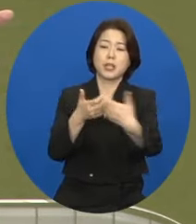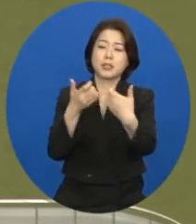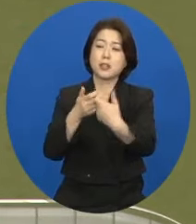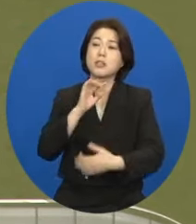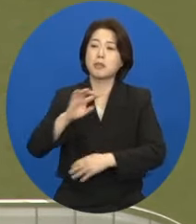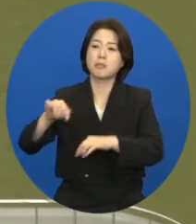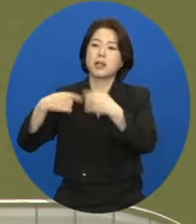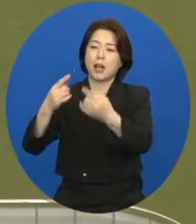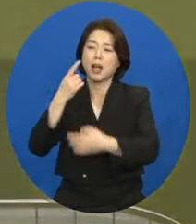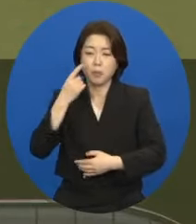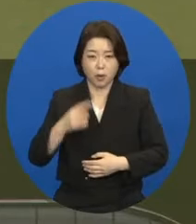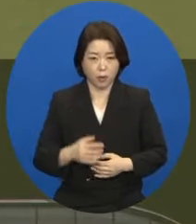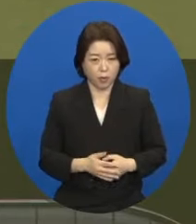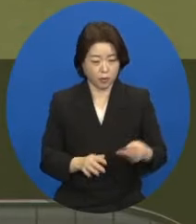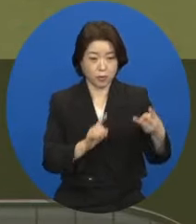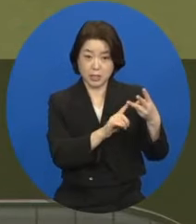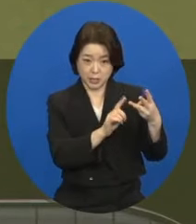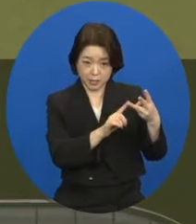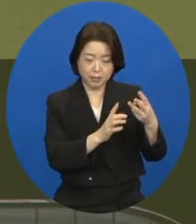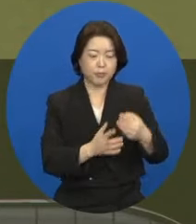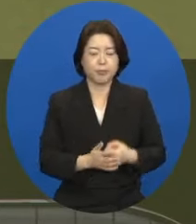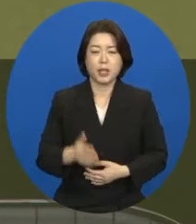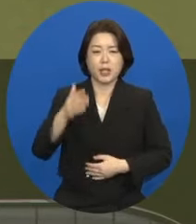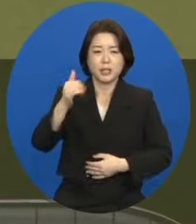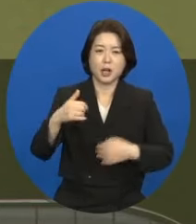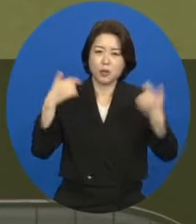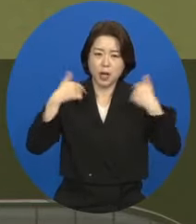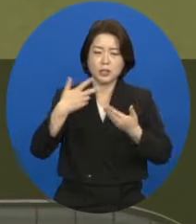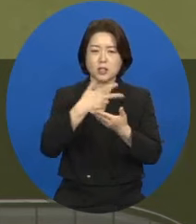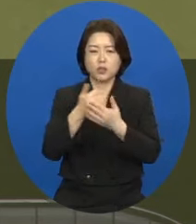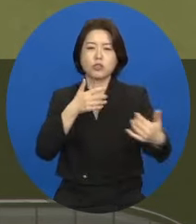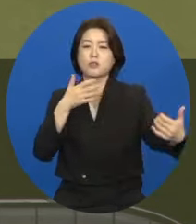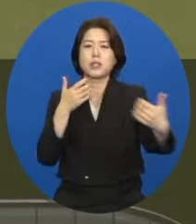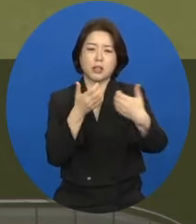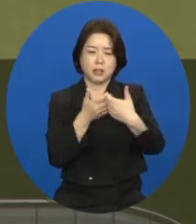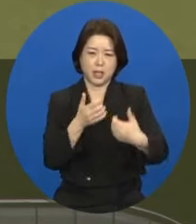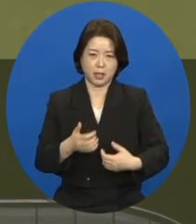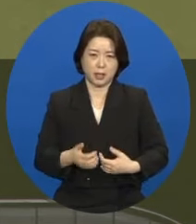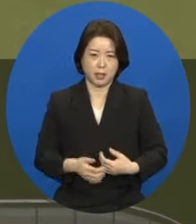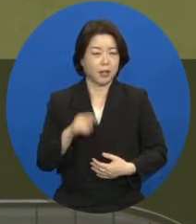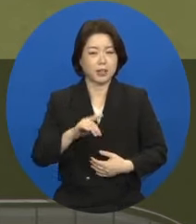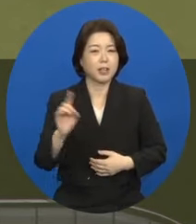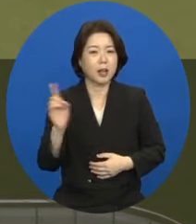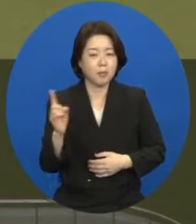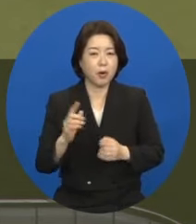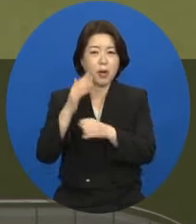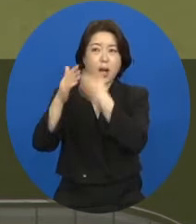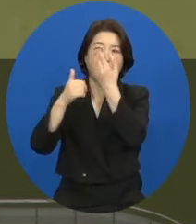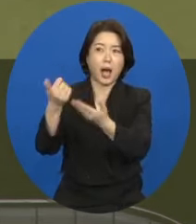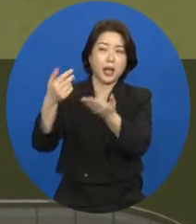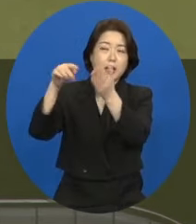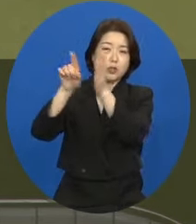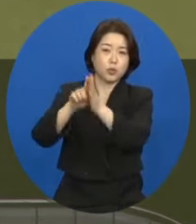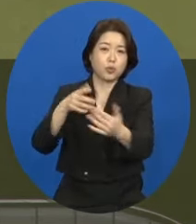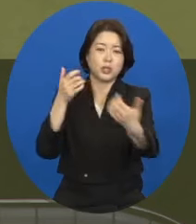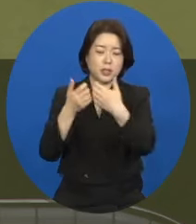됩니다라고 얘기를 하죠. 28절입니다. 장군께서는 언제나 주님의 전쟁, 이 주님의 전쟁이라고 하는 것은 하나님을 위한 전쟁, 의로운 전쟁,